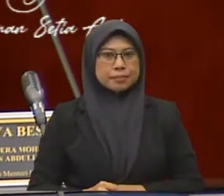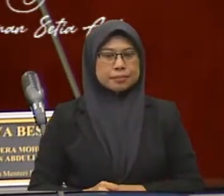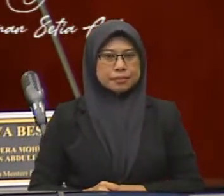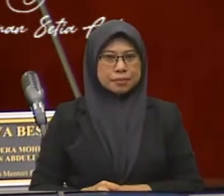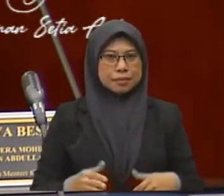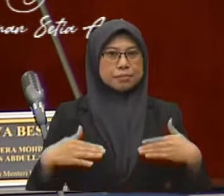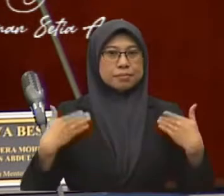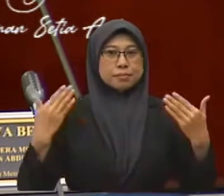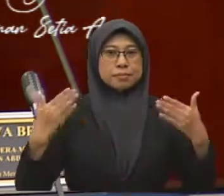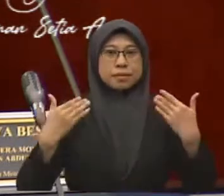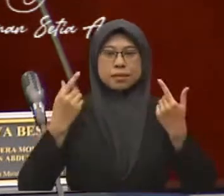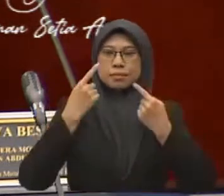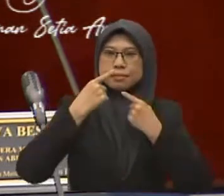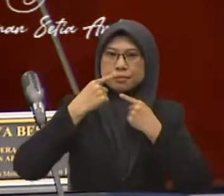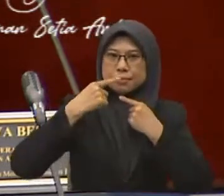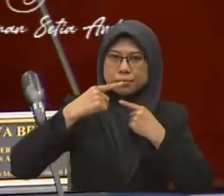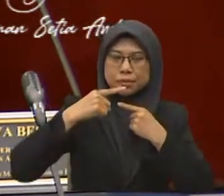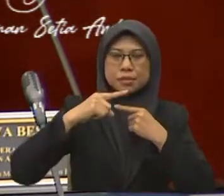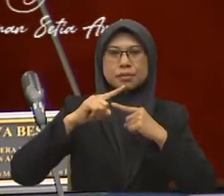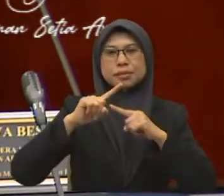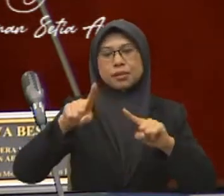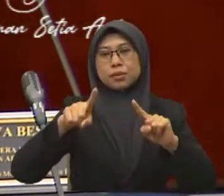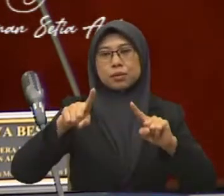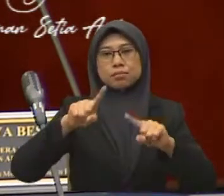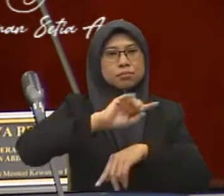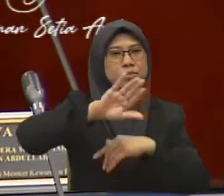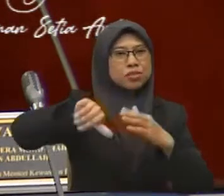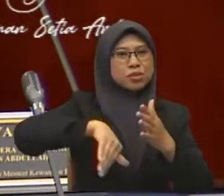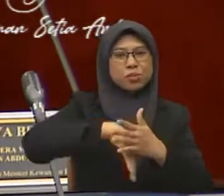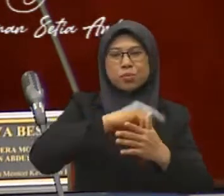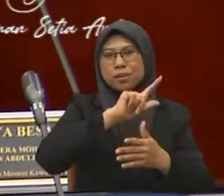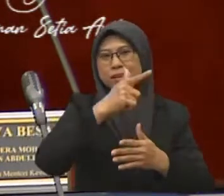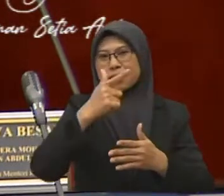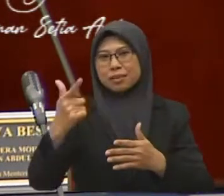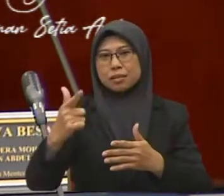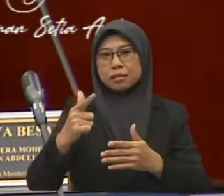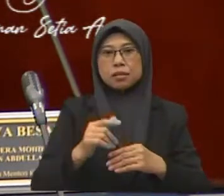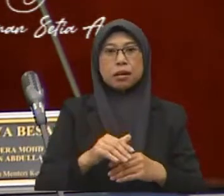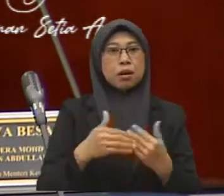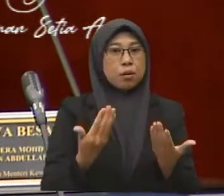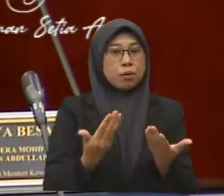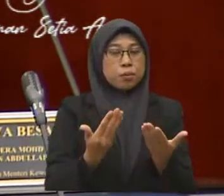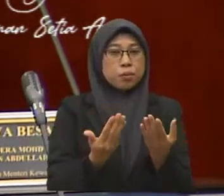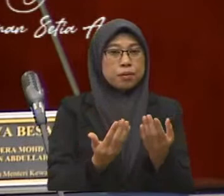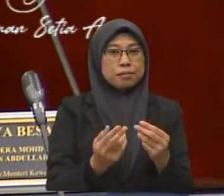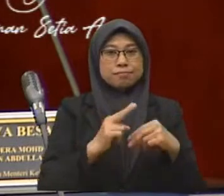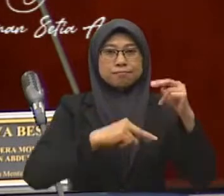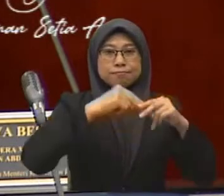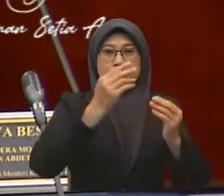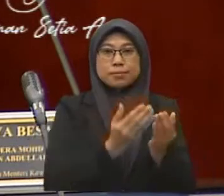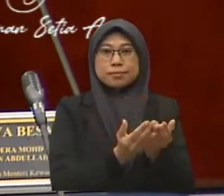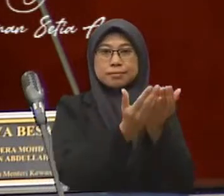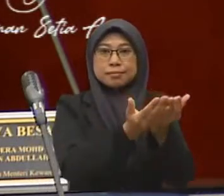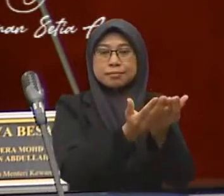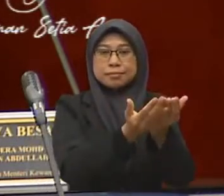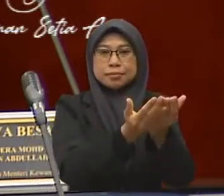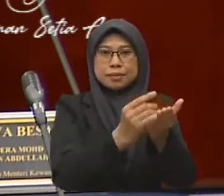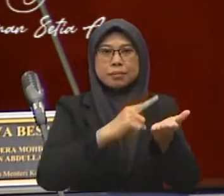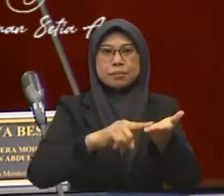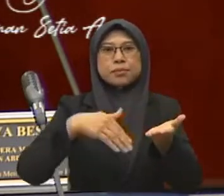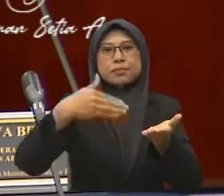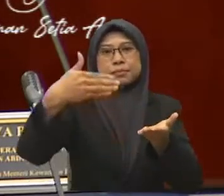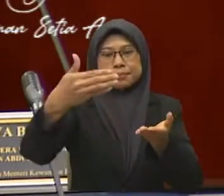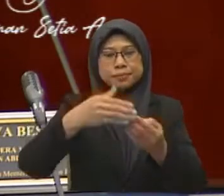hati akan menjawab semua soalan-soalan lain selanjutnya mengenai kemajuan LCS ini pada